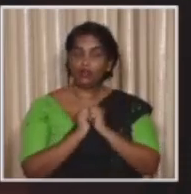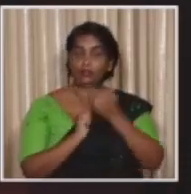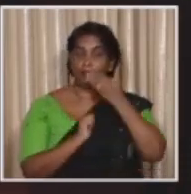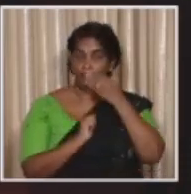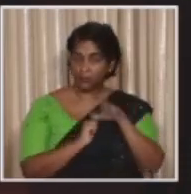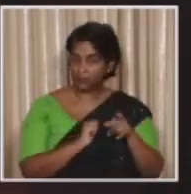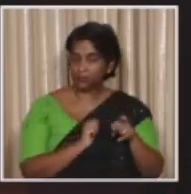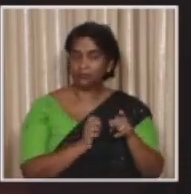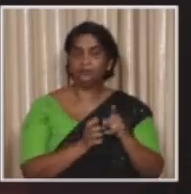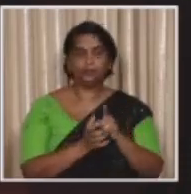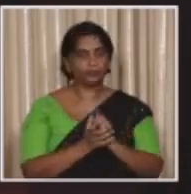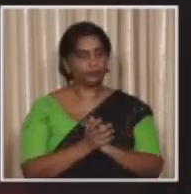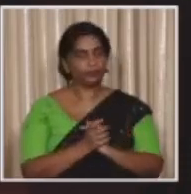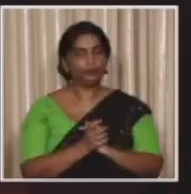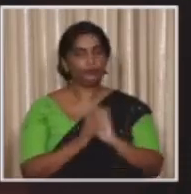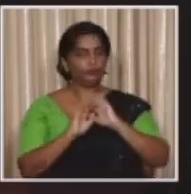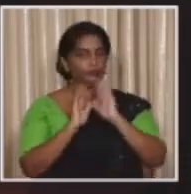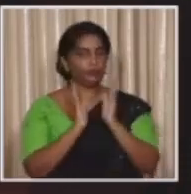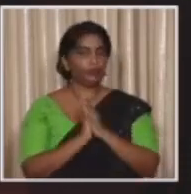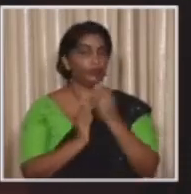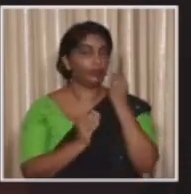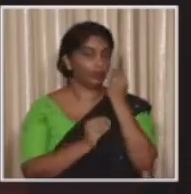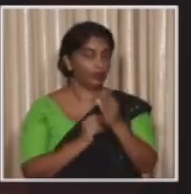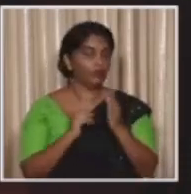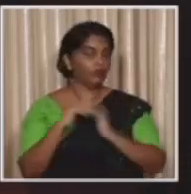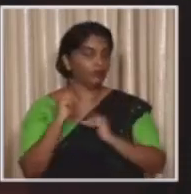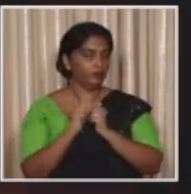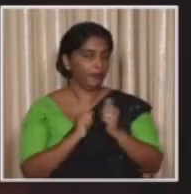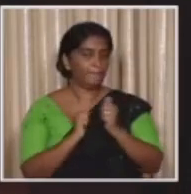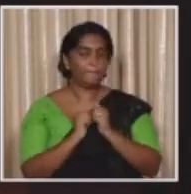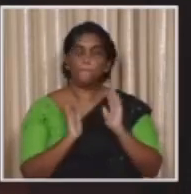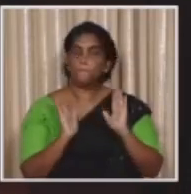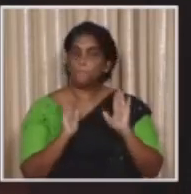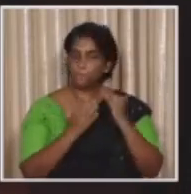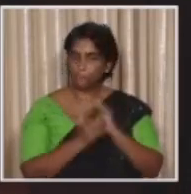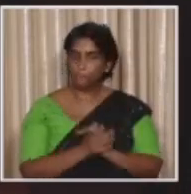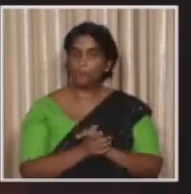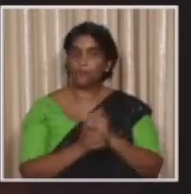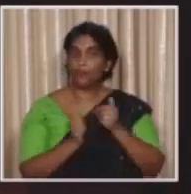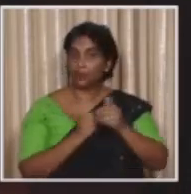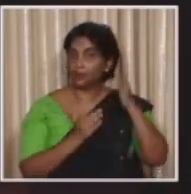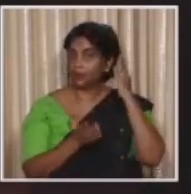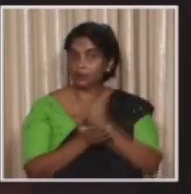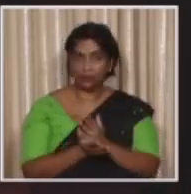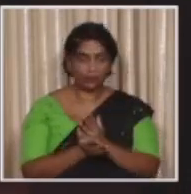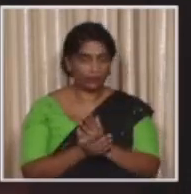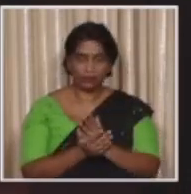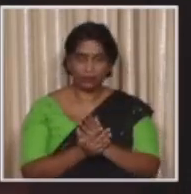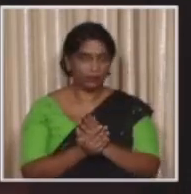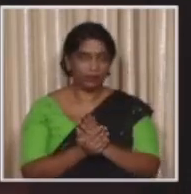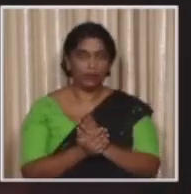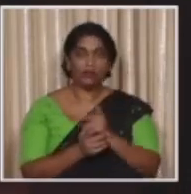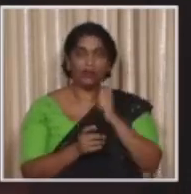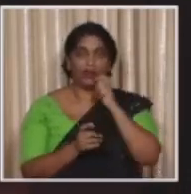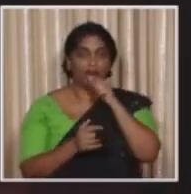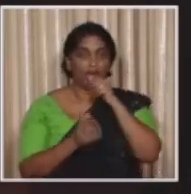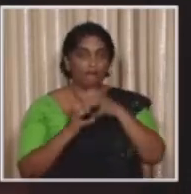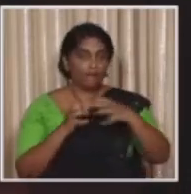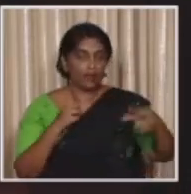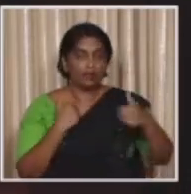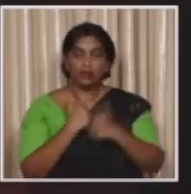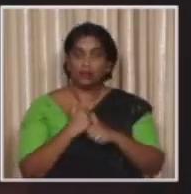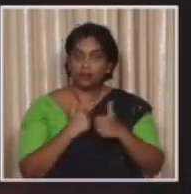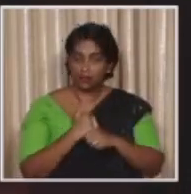සුදුසුකම් සියලුම ලබා දීමේ පියවරක් ආරම්භ කරා එතනින් නතර වුණේ නැහැ ජල නල කාර්මික